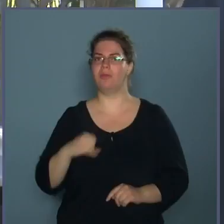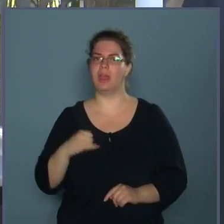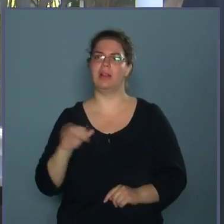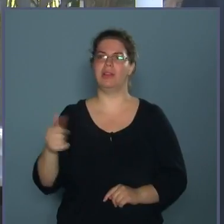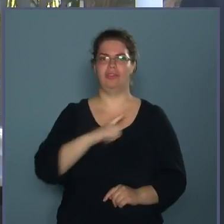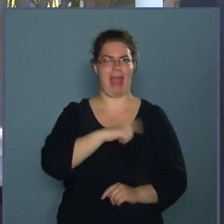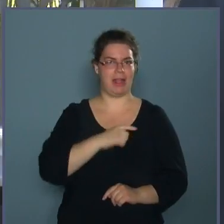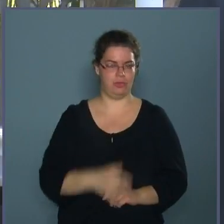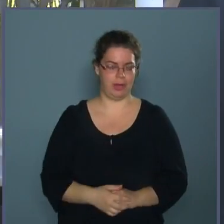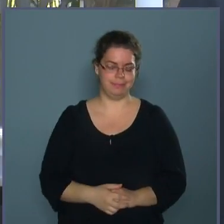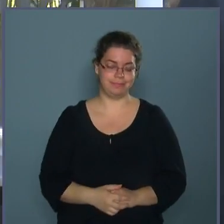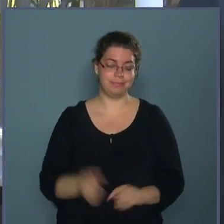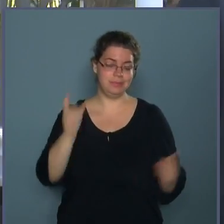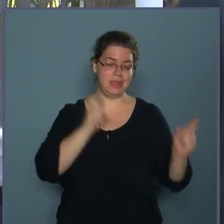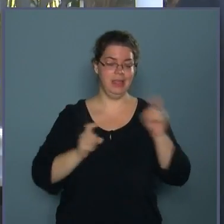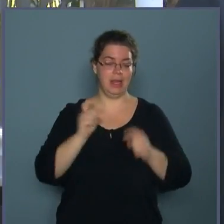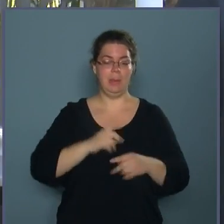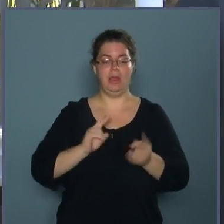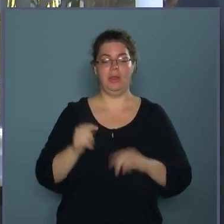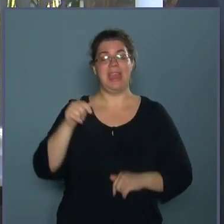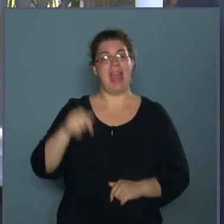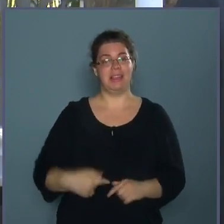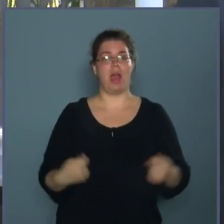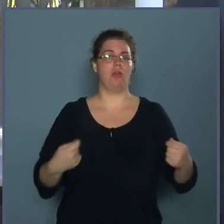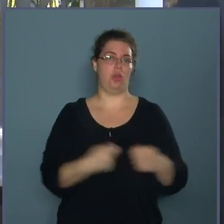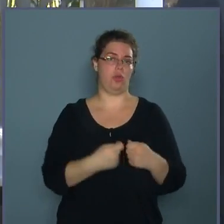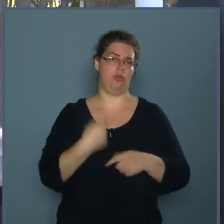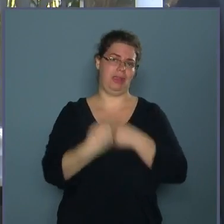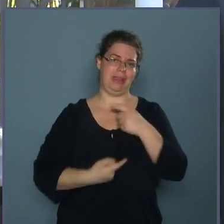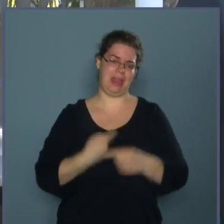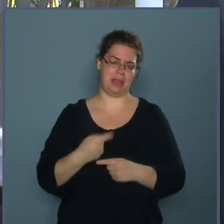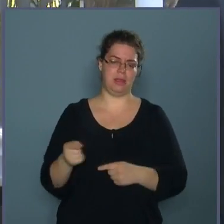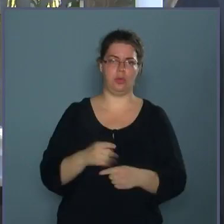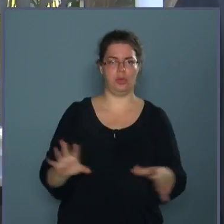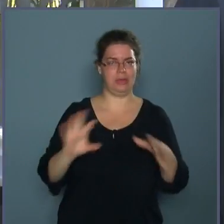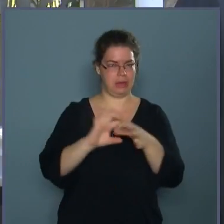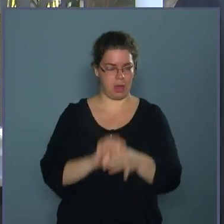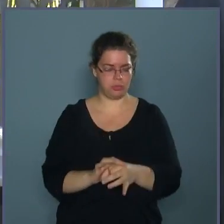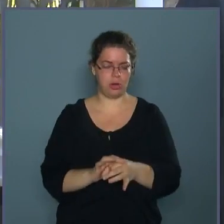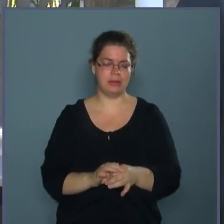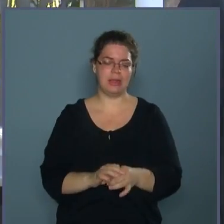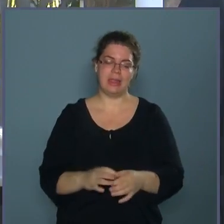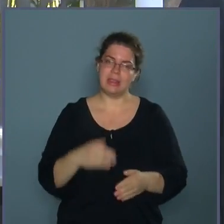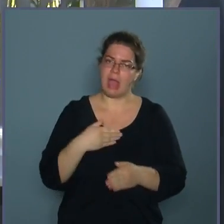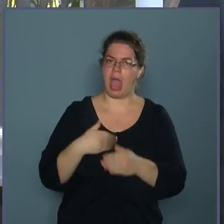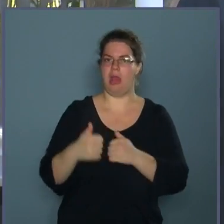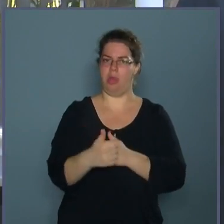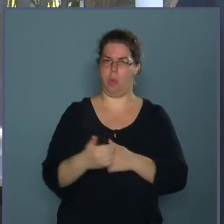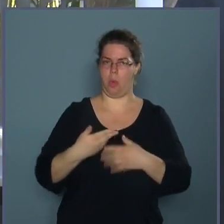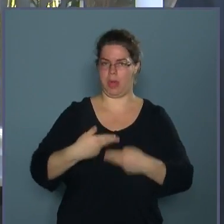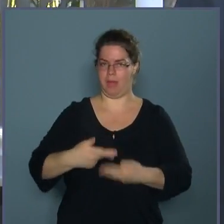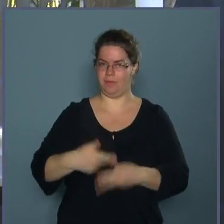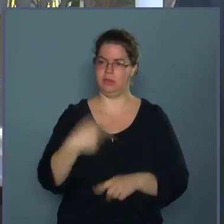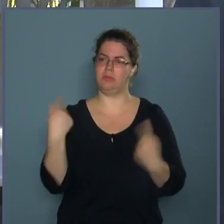és lelkesek. Reméljük, hogy ez a közös generációk közötti kapcsolat előre visz minket,